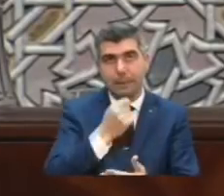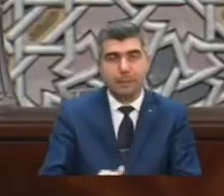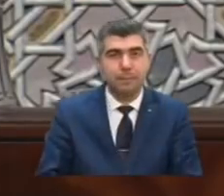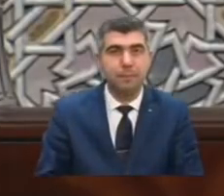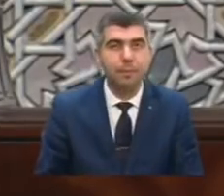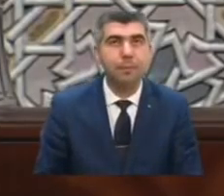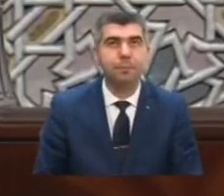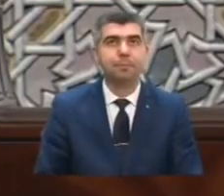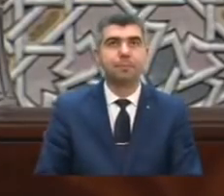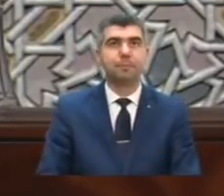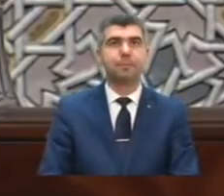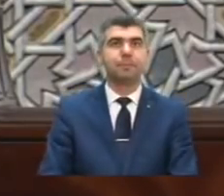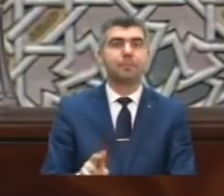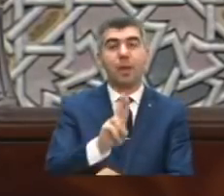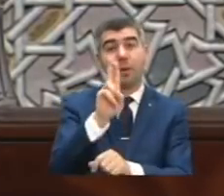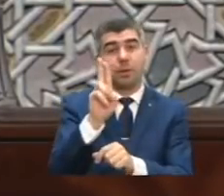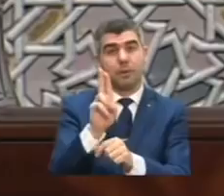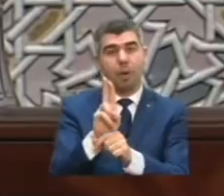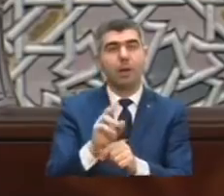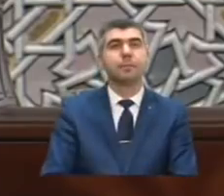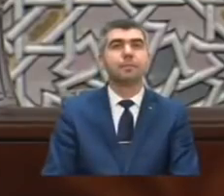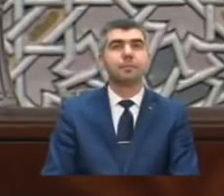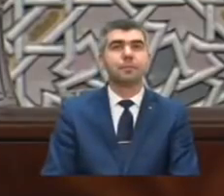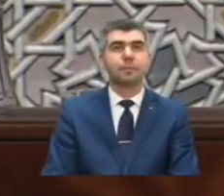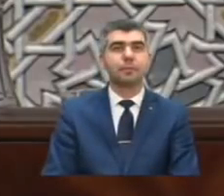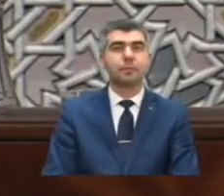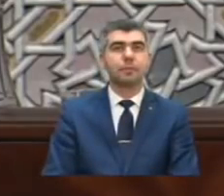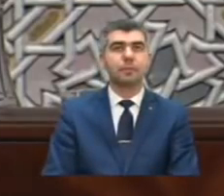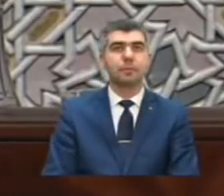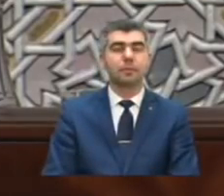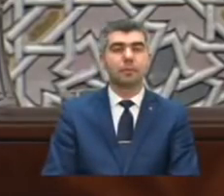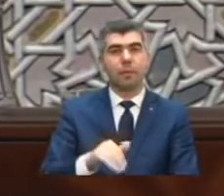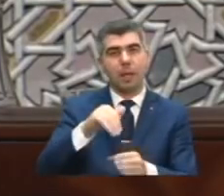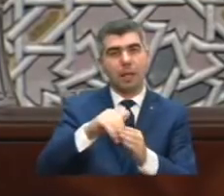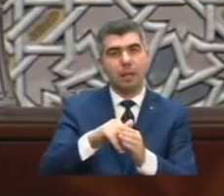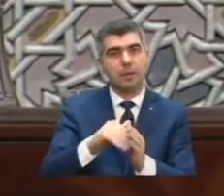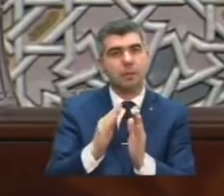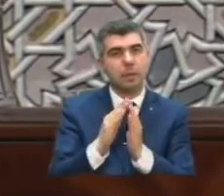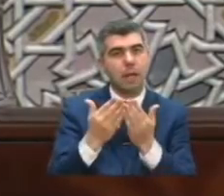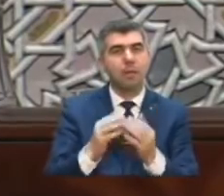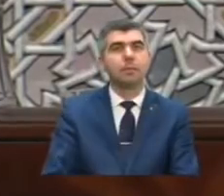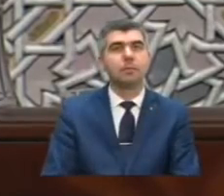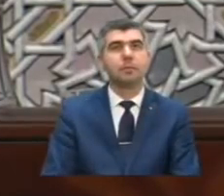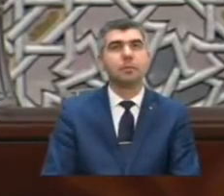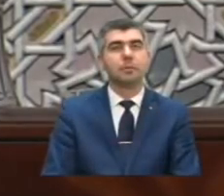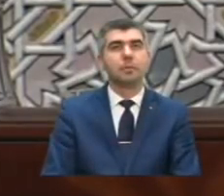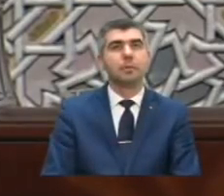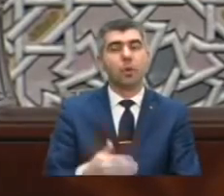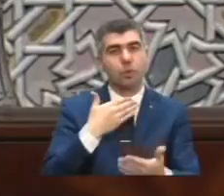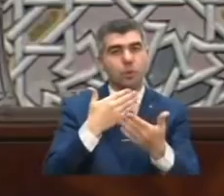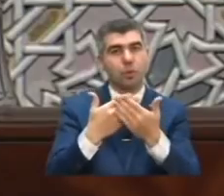هل هناك تعقيب إضافي آخر؟ تفضل سي النائب الجمعة النيابية. شكرا سيد الرئيس. السيد